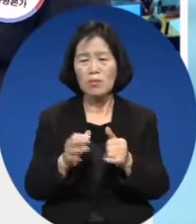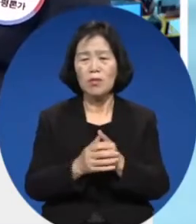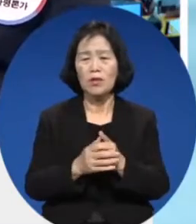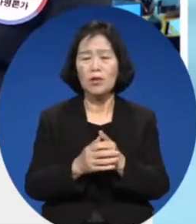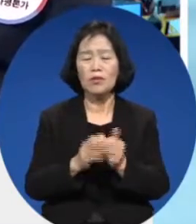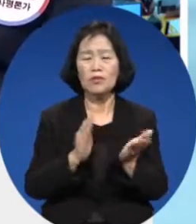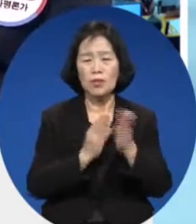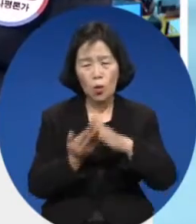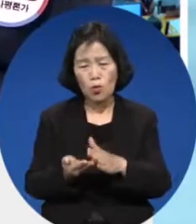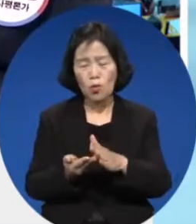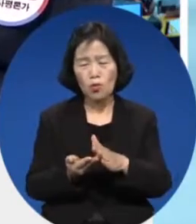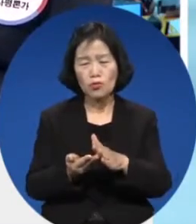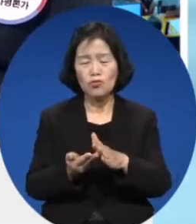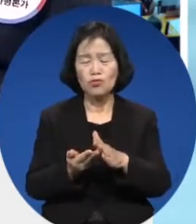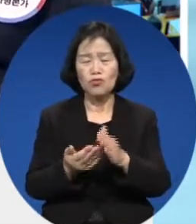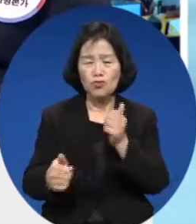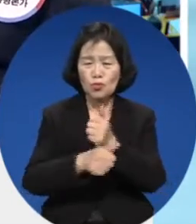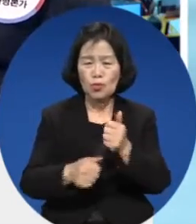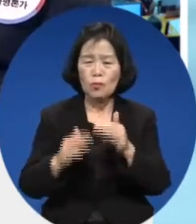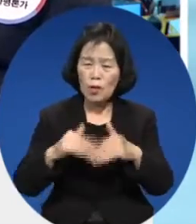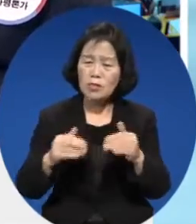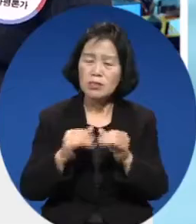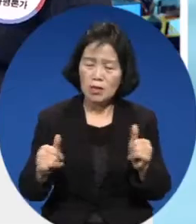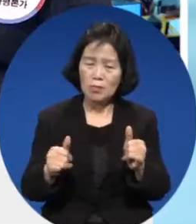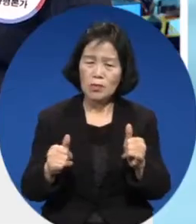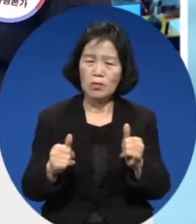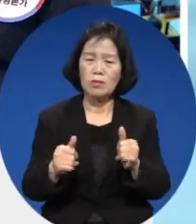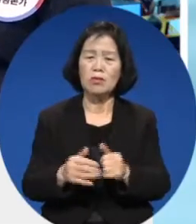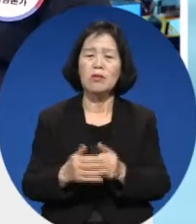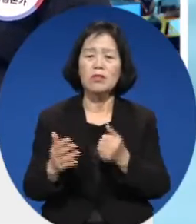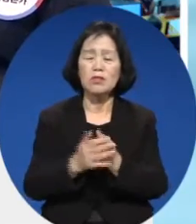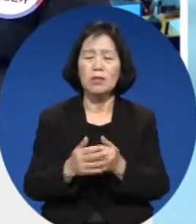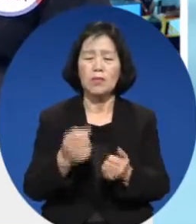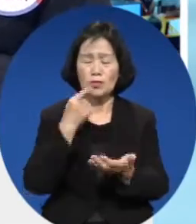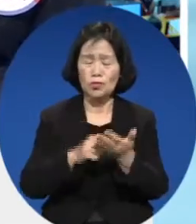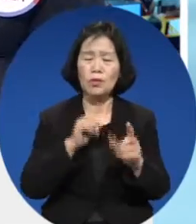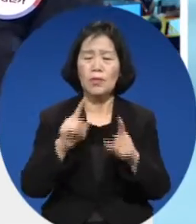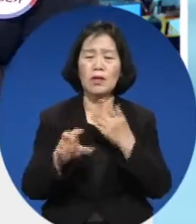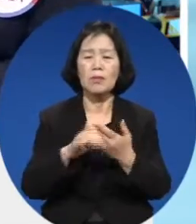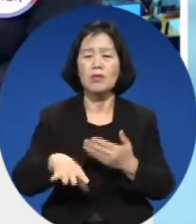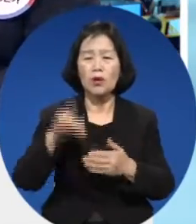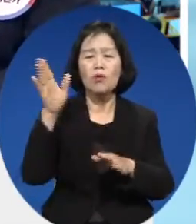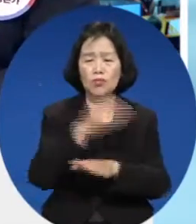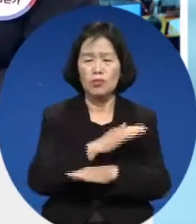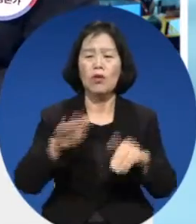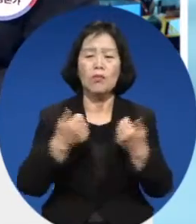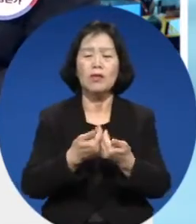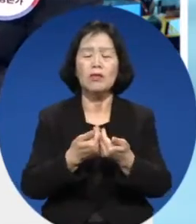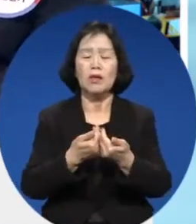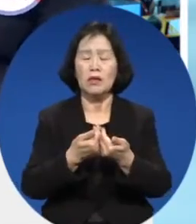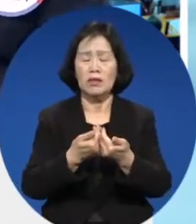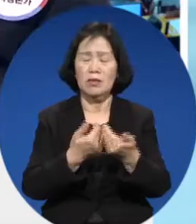세월호 국조위를 밟은 네. 사람들 밉상인 사람들 때문이에요. 쉽게 말하면 이 사람들은 처음부터 반대를 위해서 만든